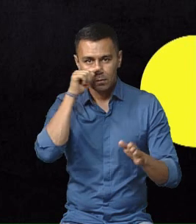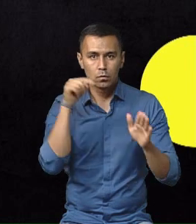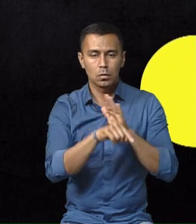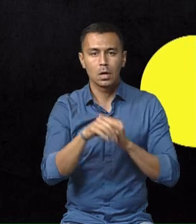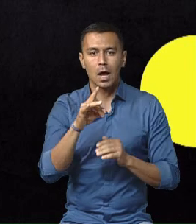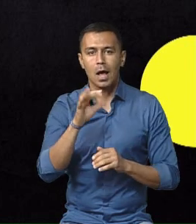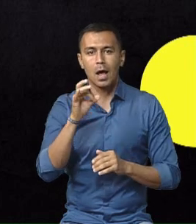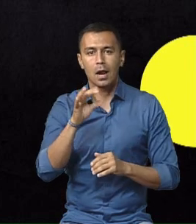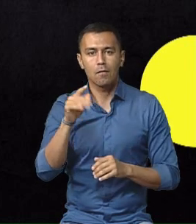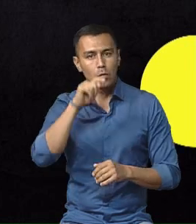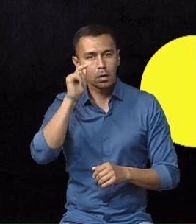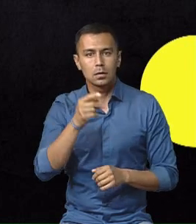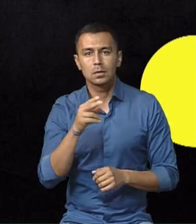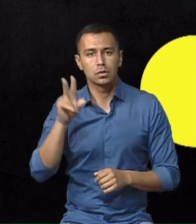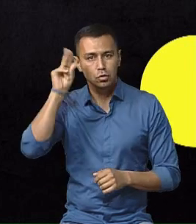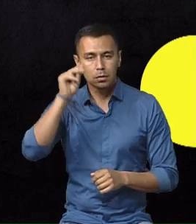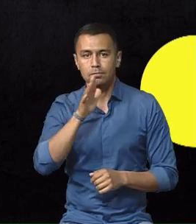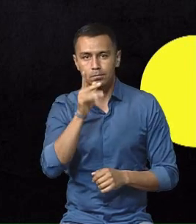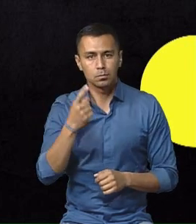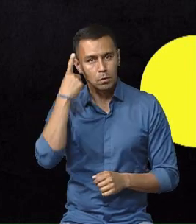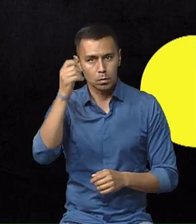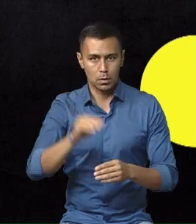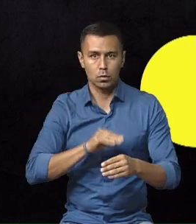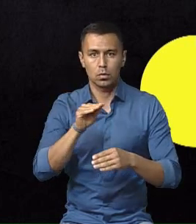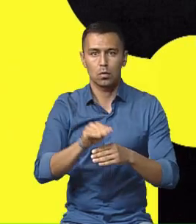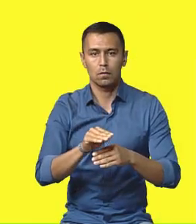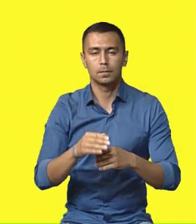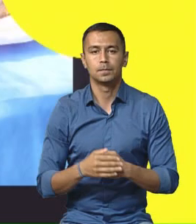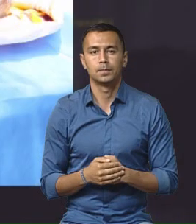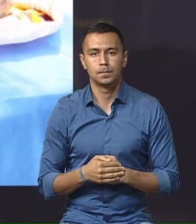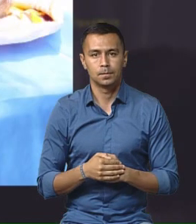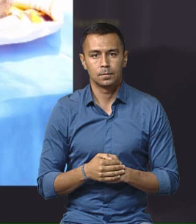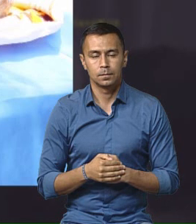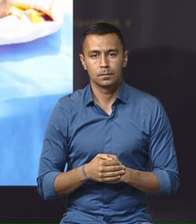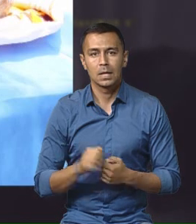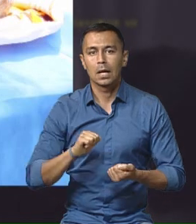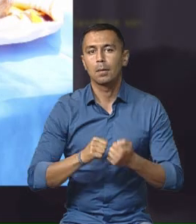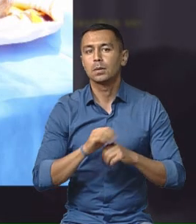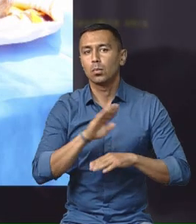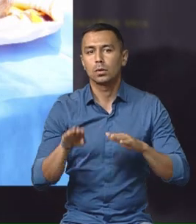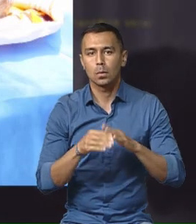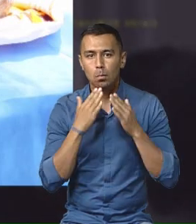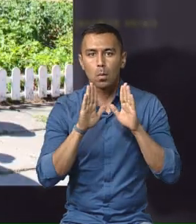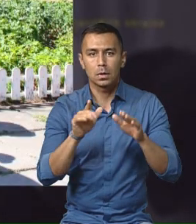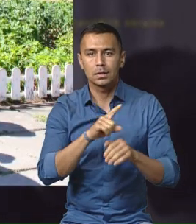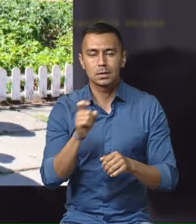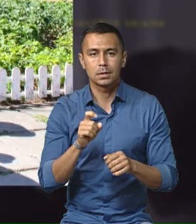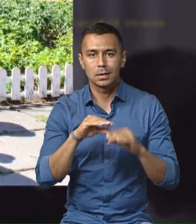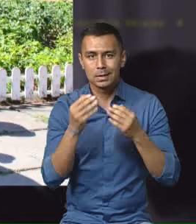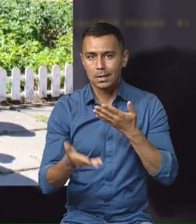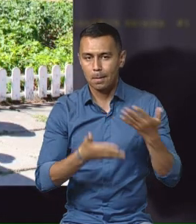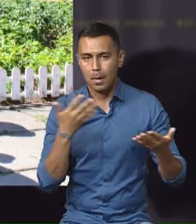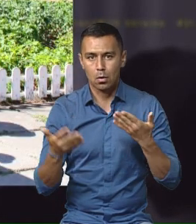РФ в Україну. Дату та час поховання повідомлять додатково. Кам'янці-Подільському попрощались із сапером